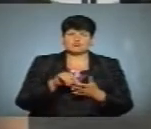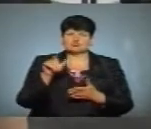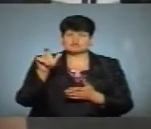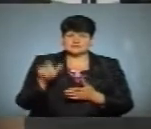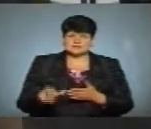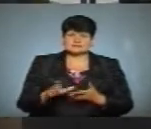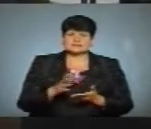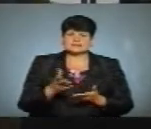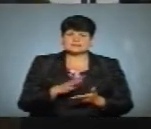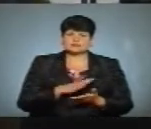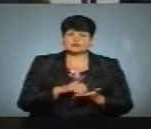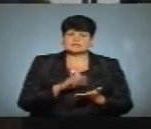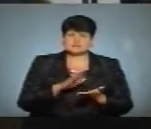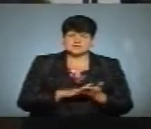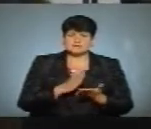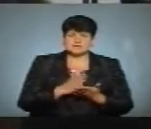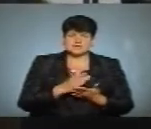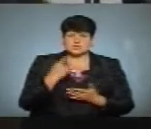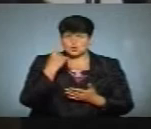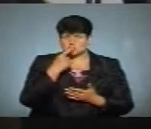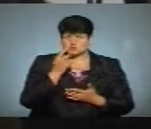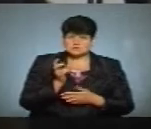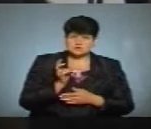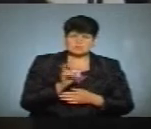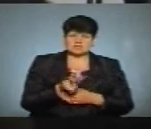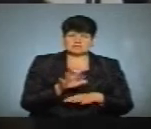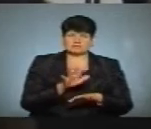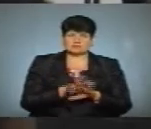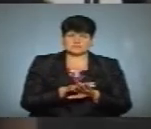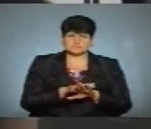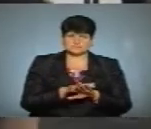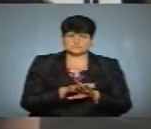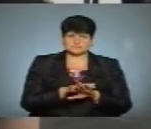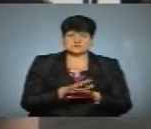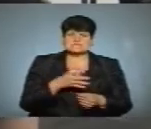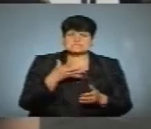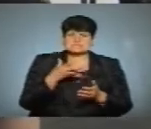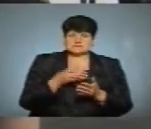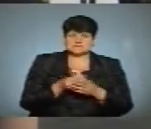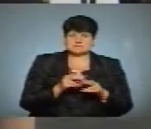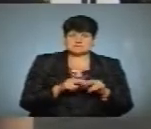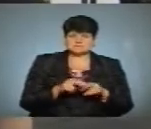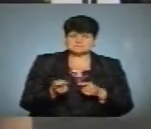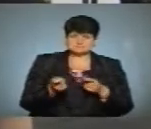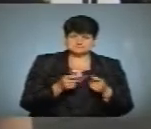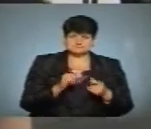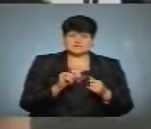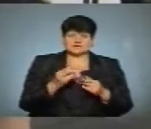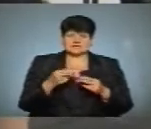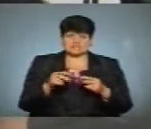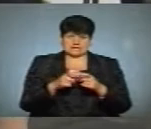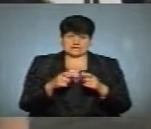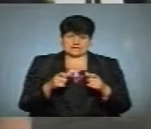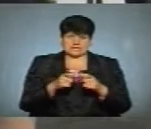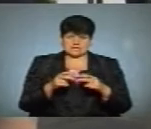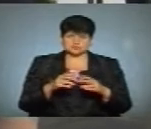був зареєстрований, має особисто прийти до банку з своїм паспортом або ID-карткою